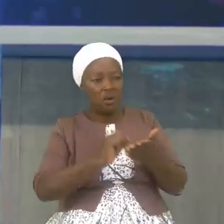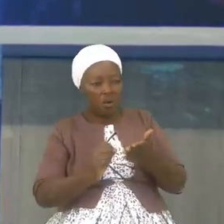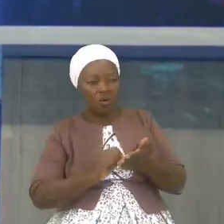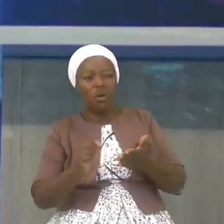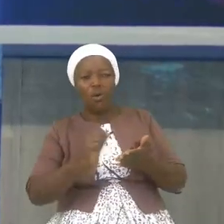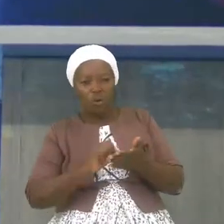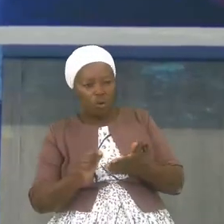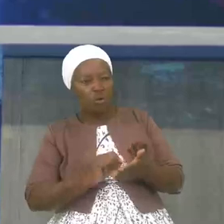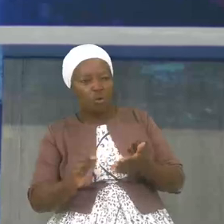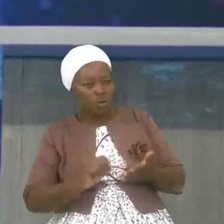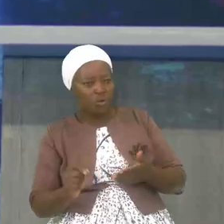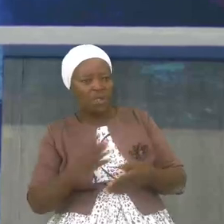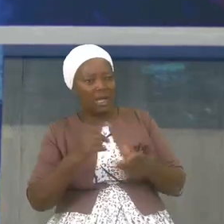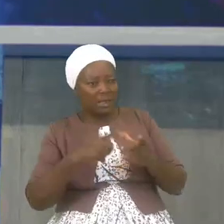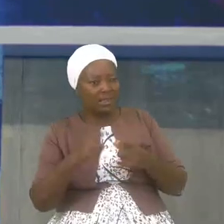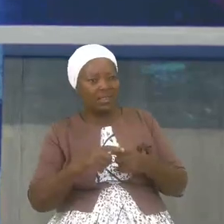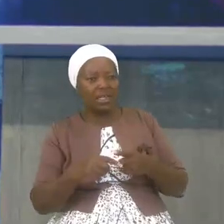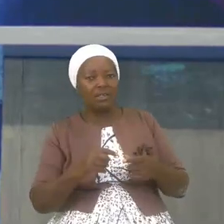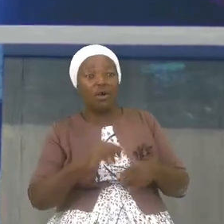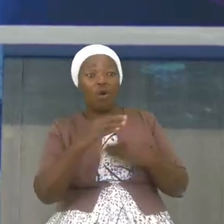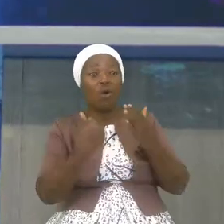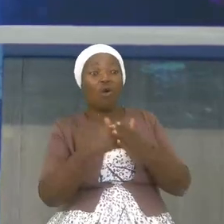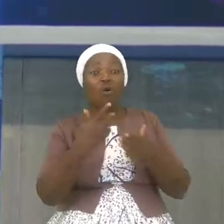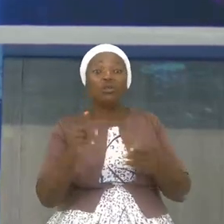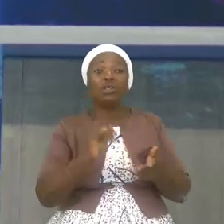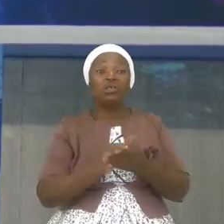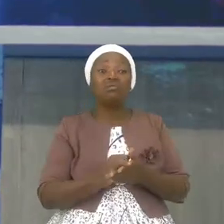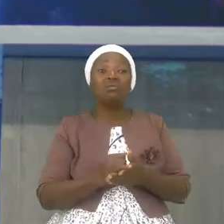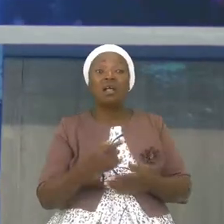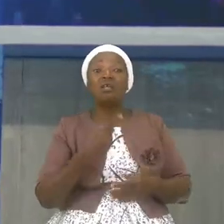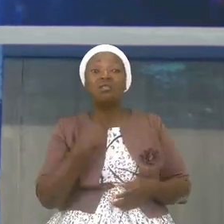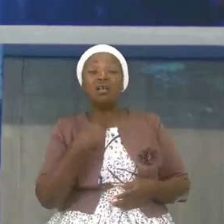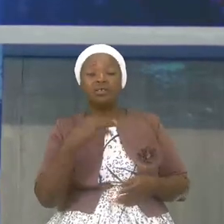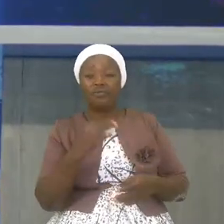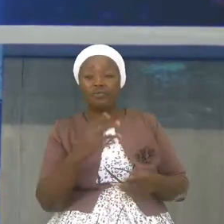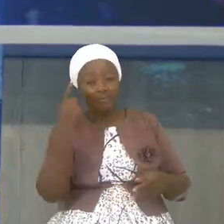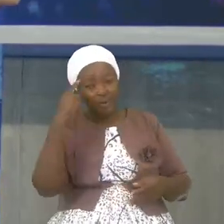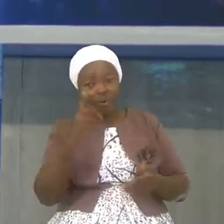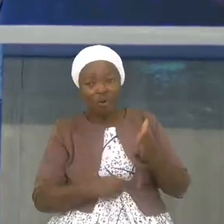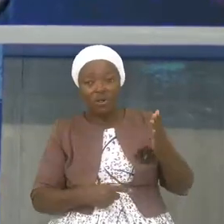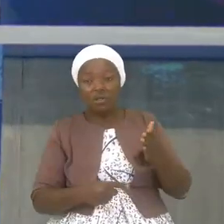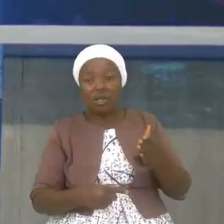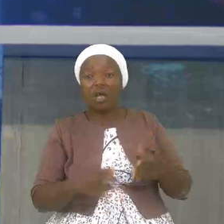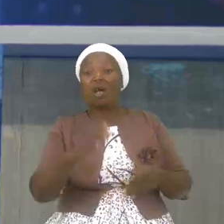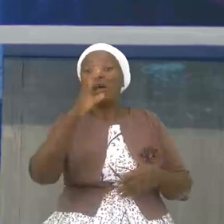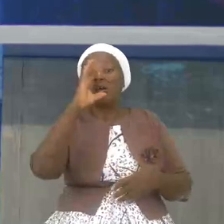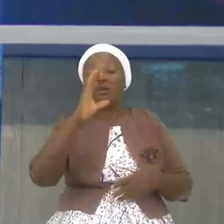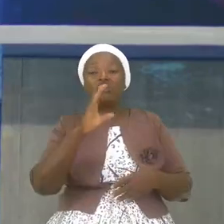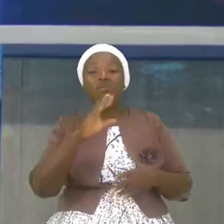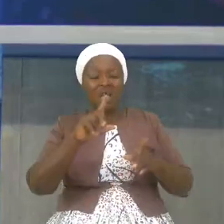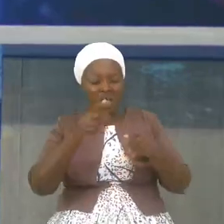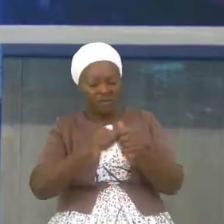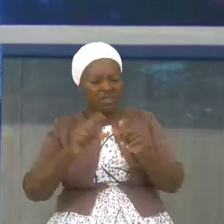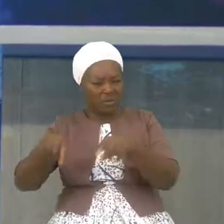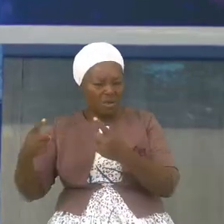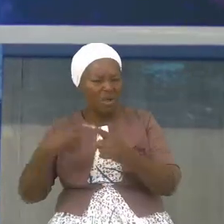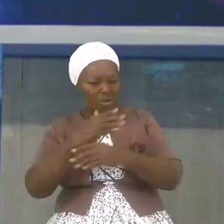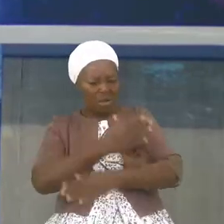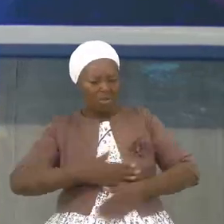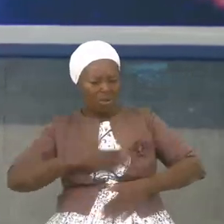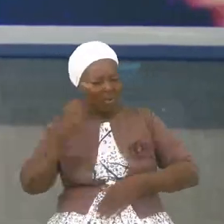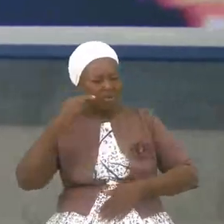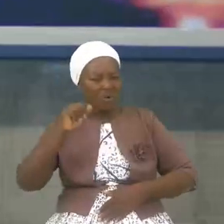écrit, elle a écrit. Et après, le goût de l'alcool a disparu. Le plaisir et le désir pour les